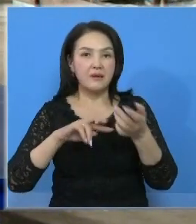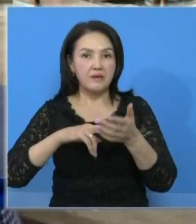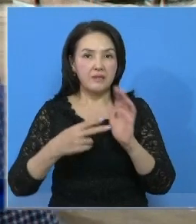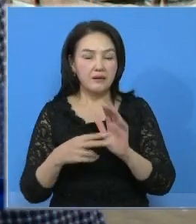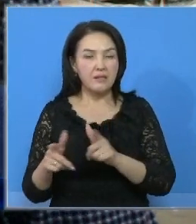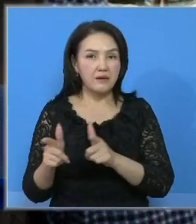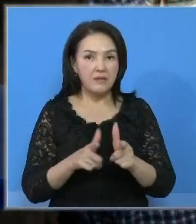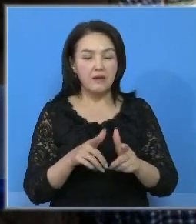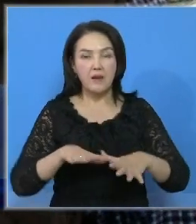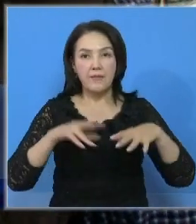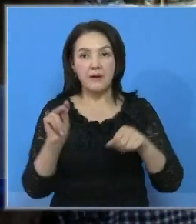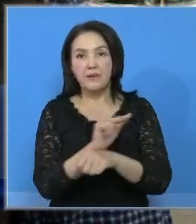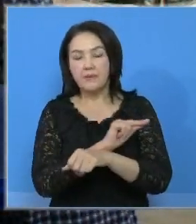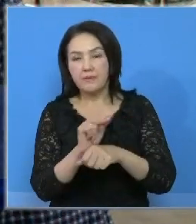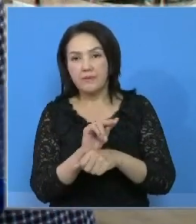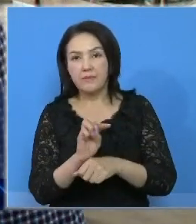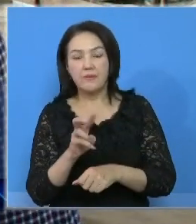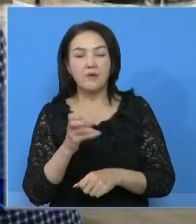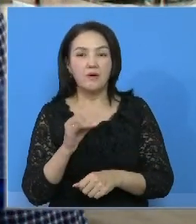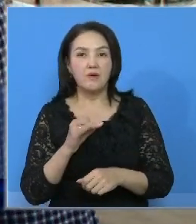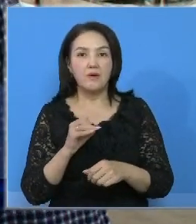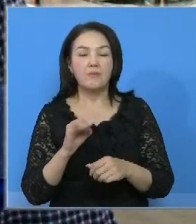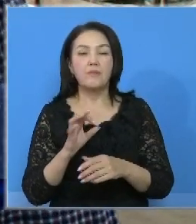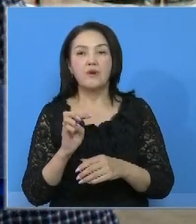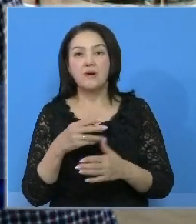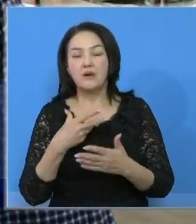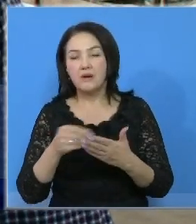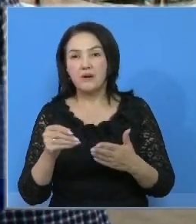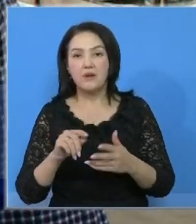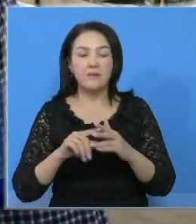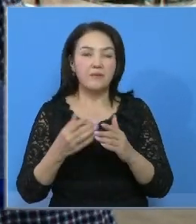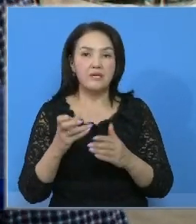на большой ремонт ТО-8. Сейчас закупаем насчет запчасти,